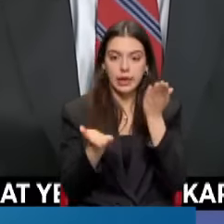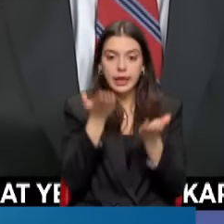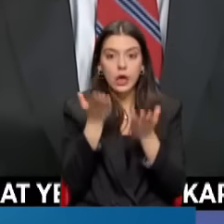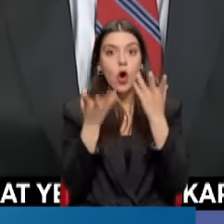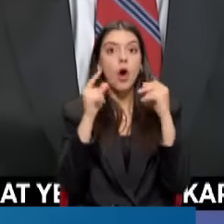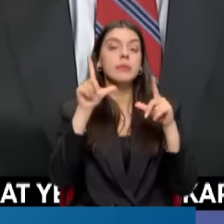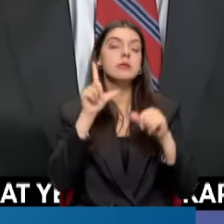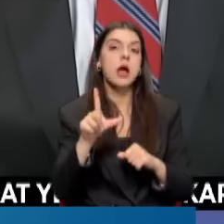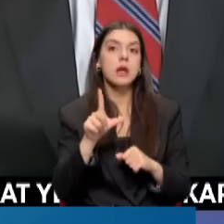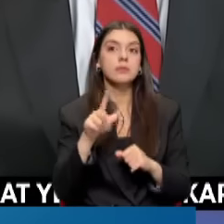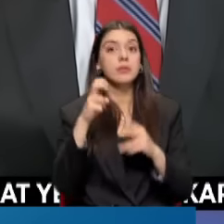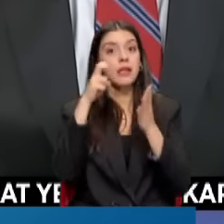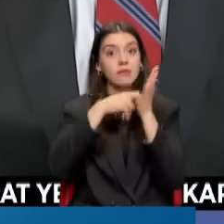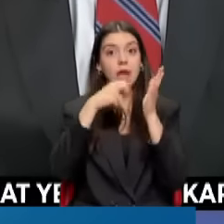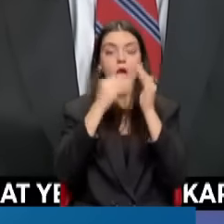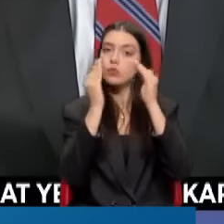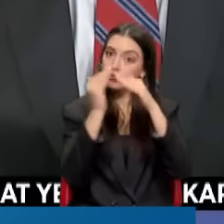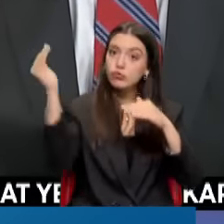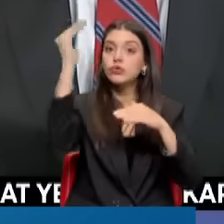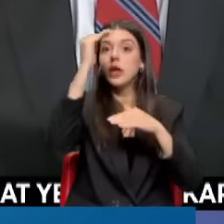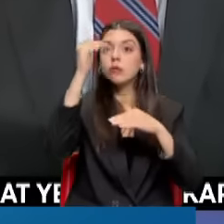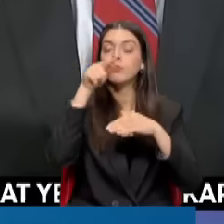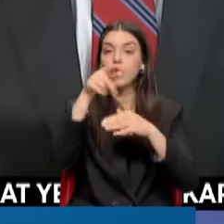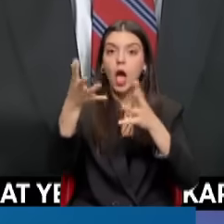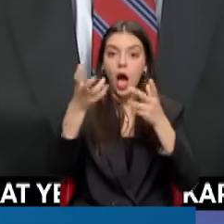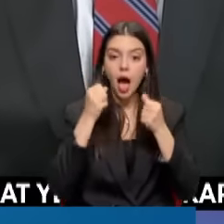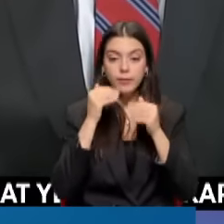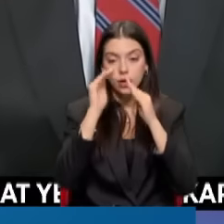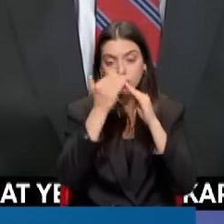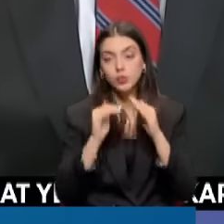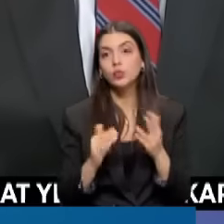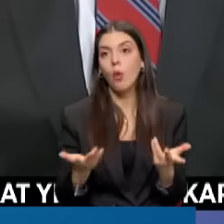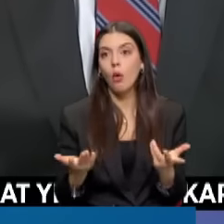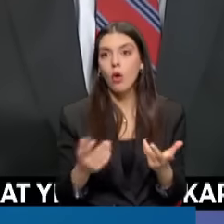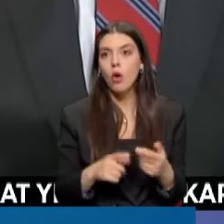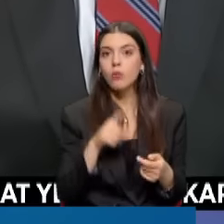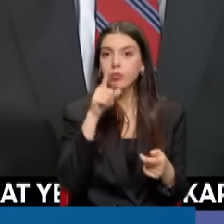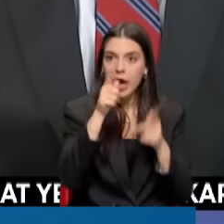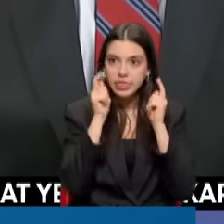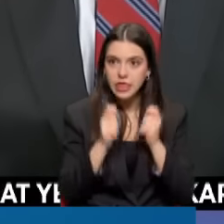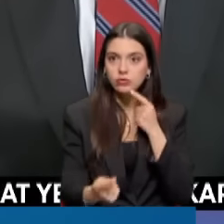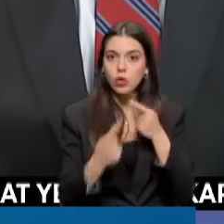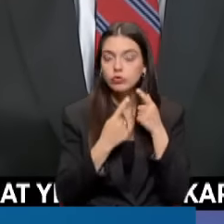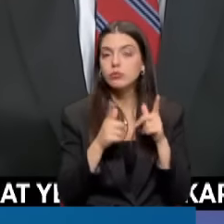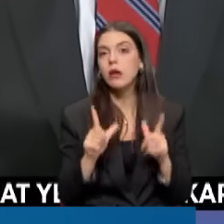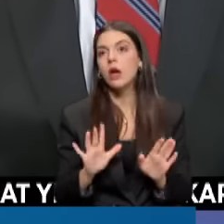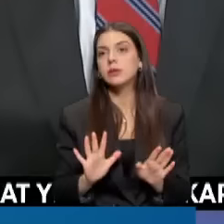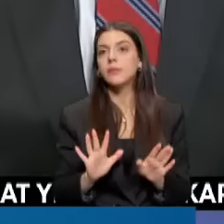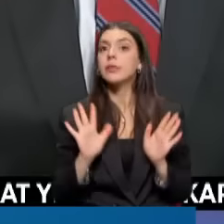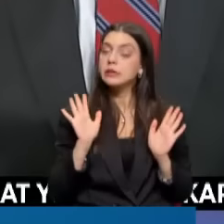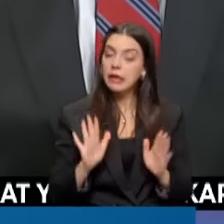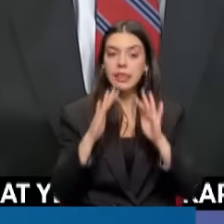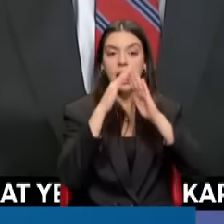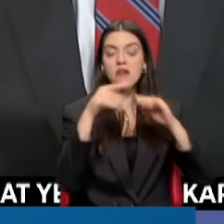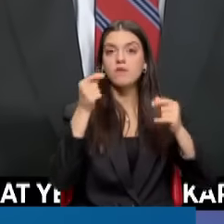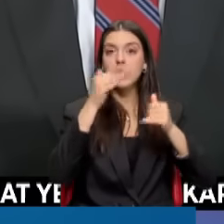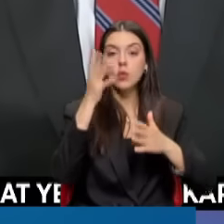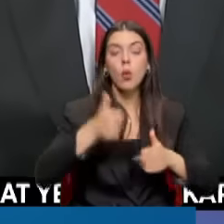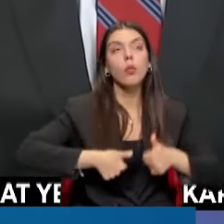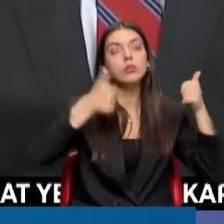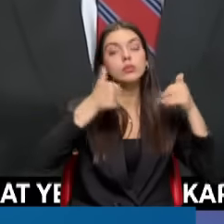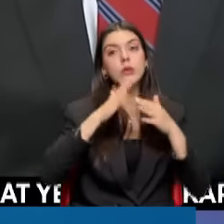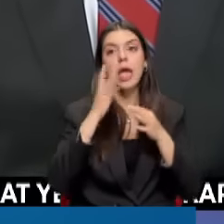meselesi vergiyi yükselttikçe sen bunu alabilme oranın düşüyor Yani bunu gerçekçi koymak lazım zaten emlak fiyatları uçtu gitti